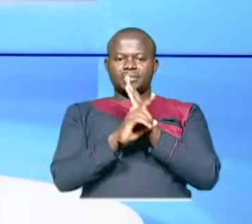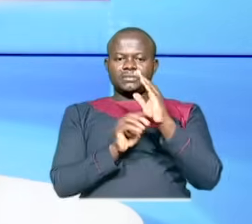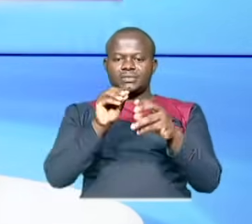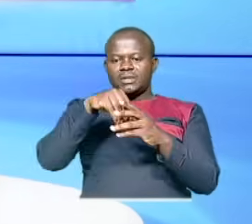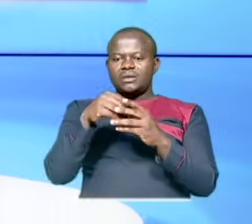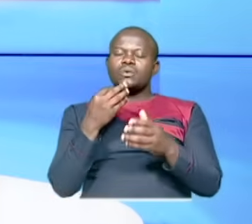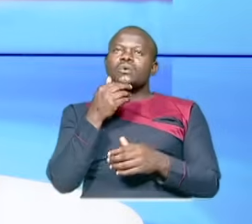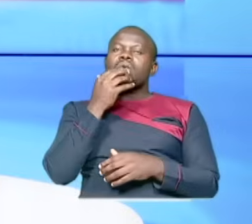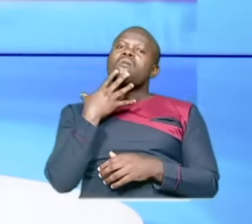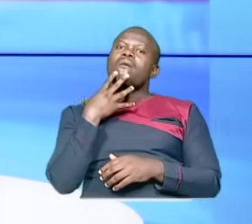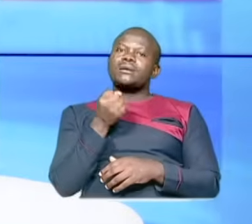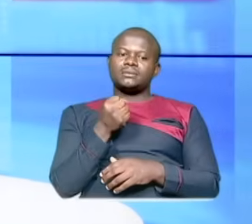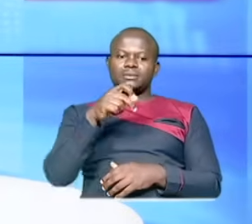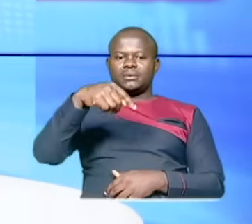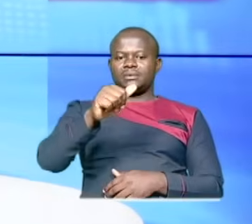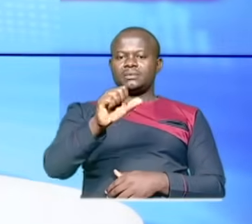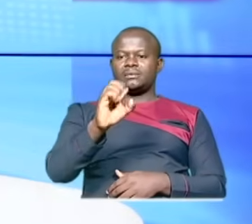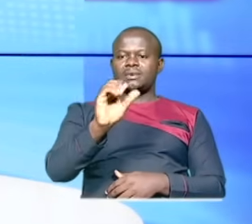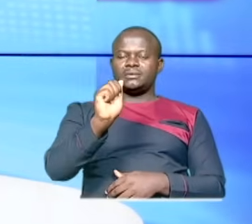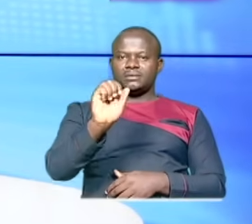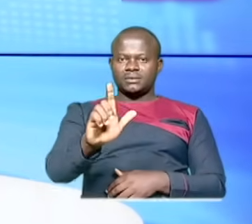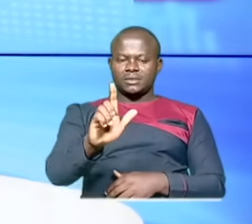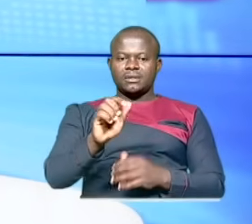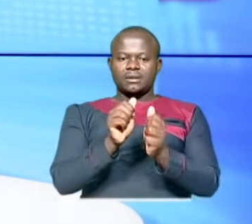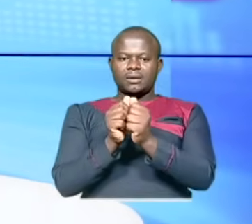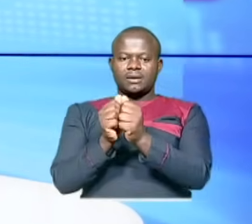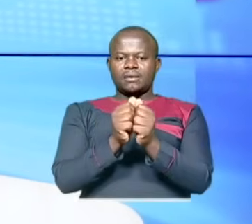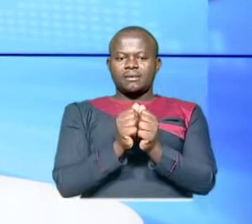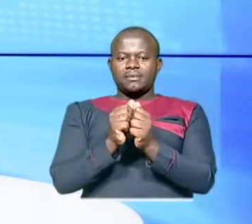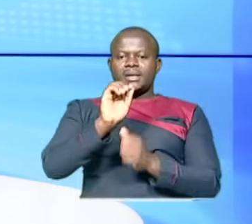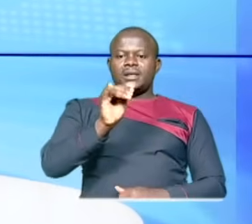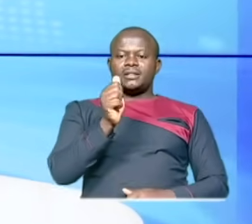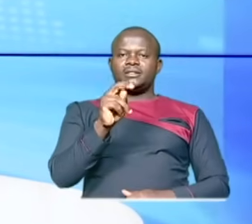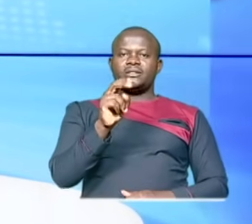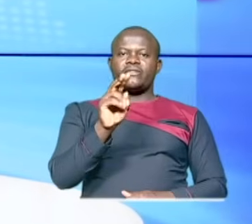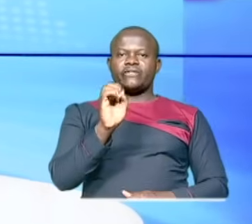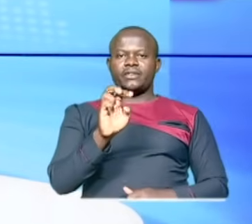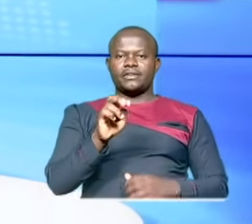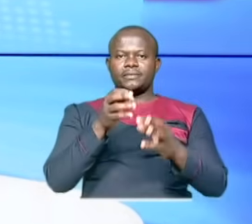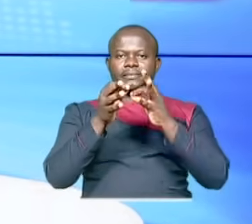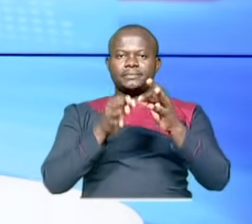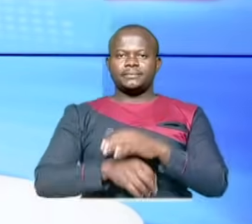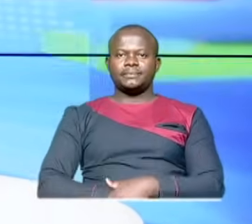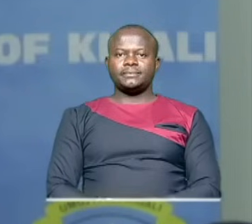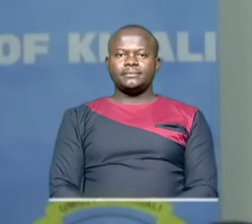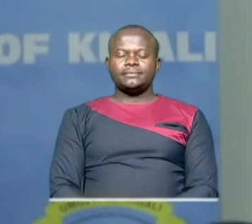kuri uyu wa gatanu. Pasco Buhura na Janvier Mbonyi Muvunyi baratugezaho iyi nkuru mu buryo burambuye.